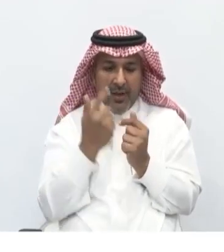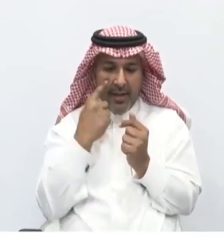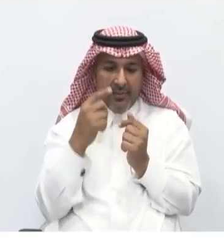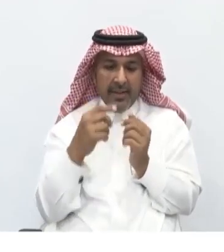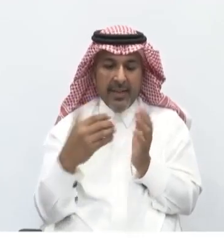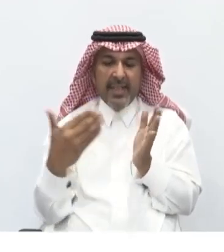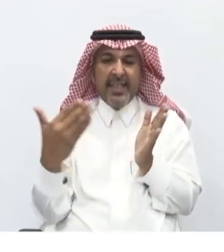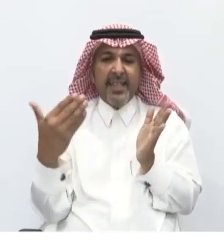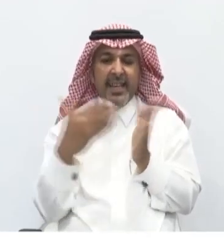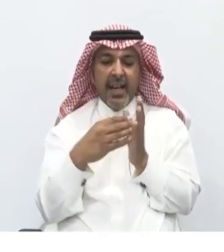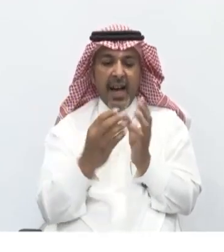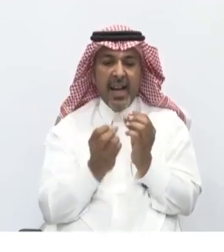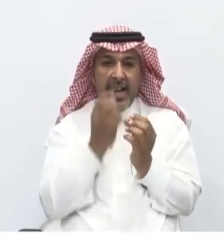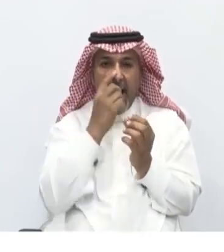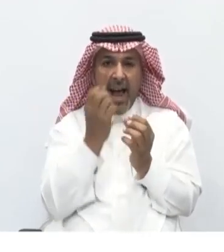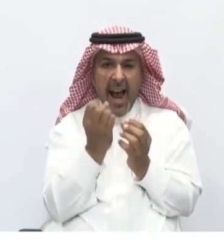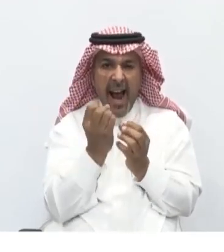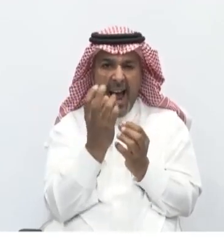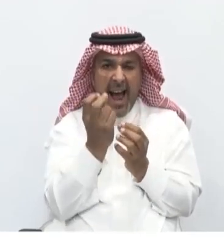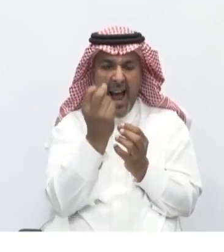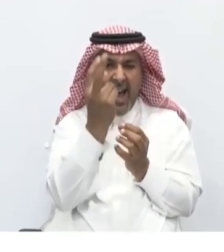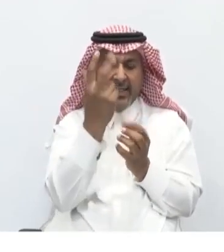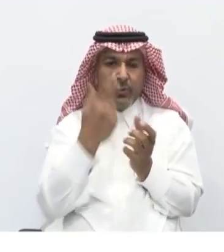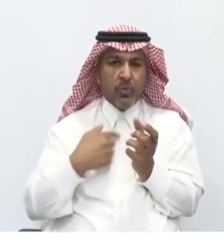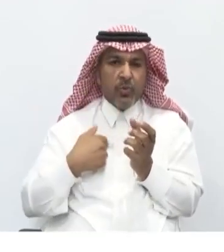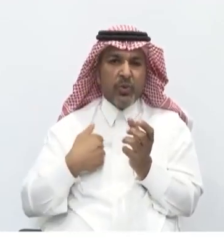اذا هنا تصاعد غاز الهيدروجين